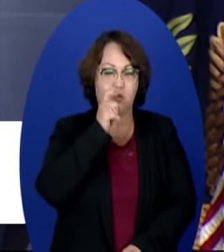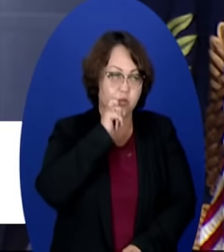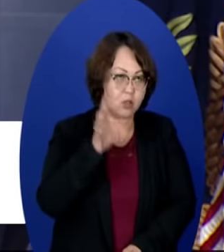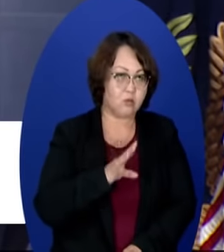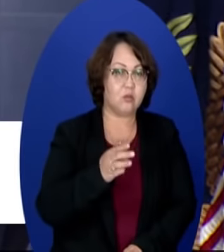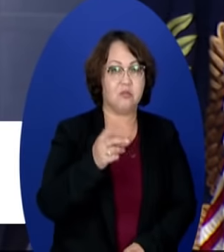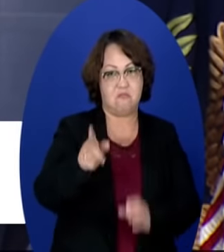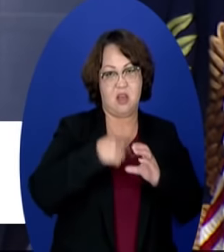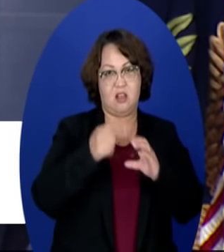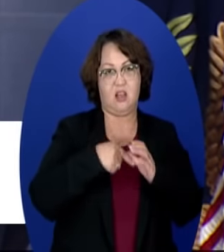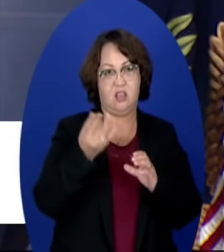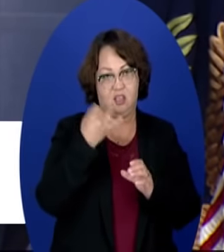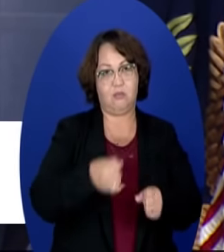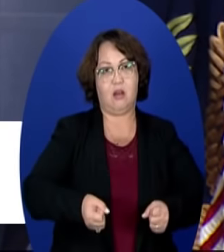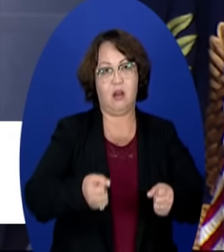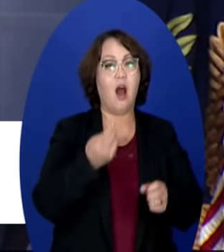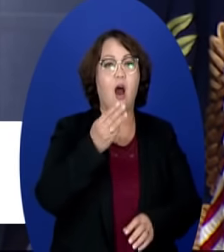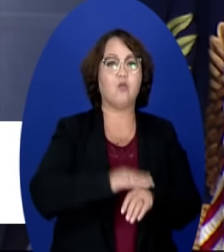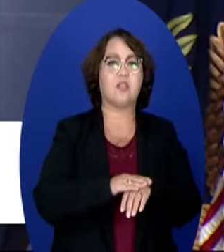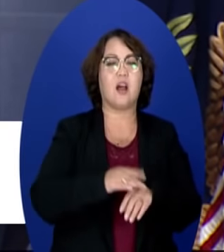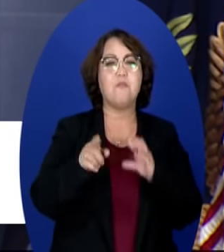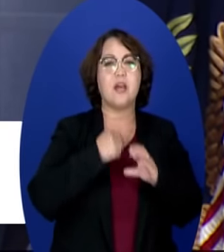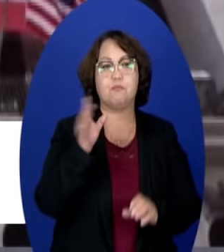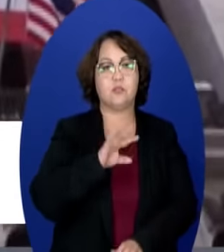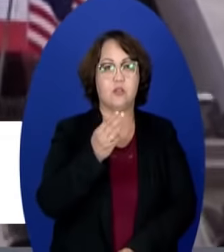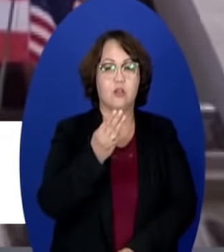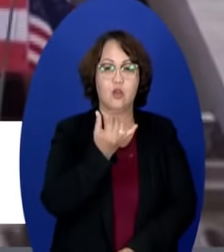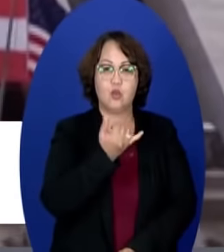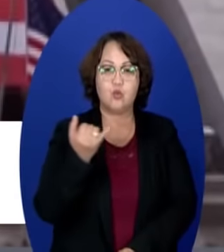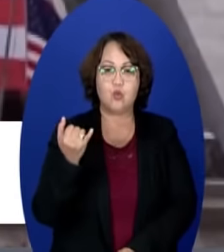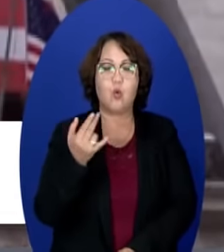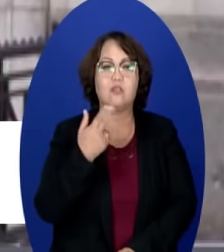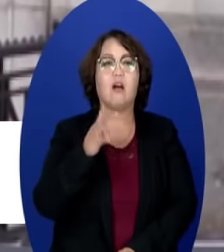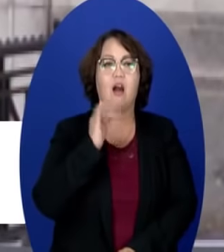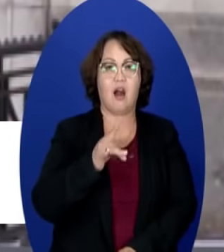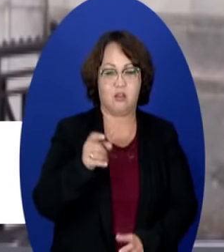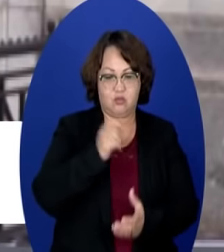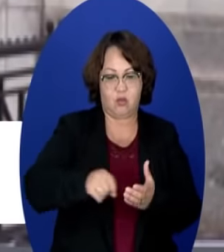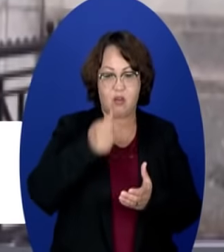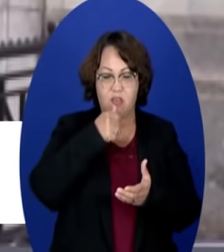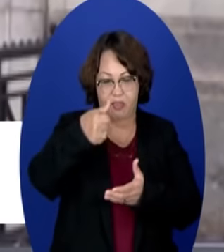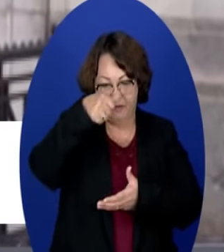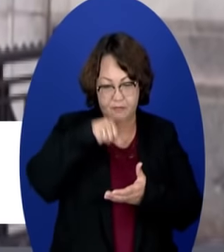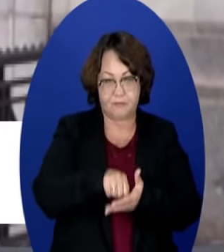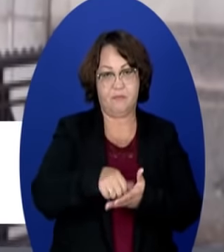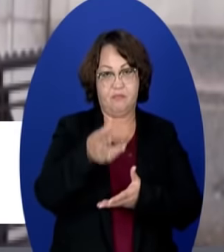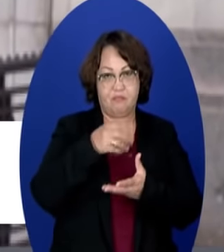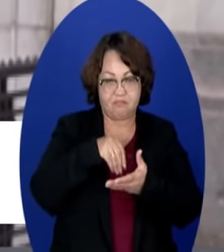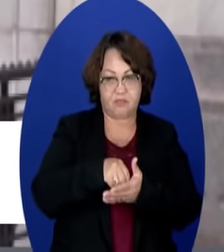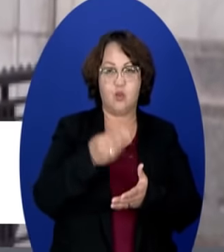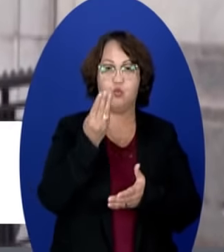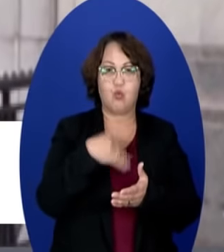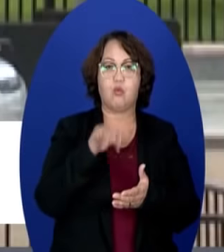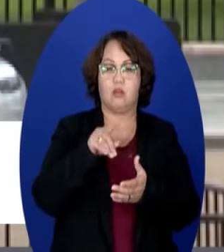тохиолдолд ийм л юм болдог. Бүгд л үнийг мэддэг шүү дээ. За мөн тэрээр иргэд сонгогчдын ихэнх нь шуудангаар саналаа өгөх юм бол